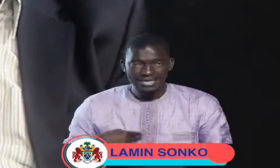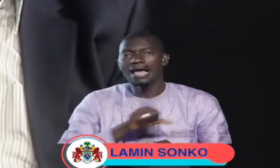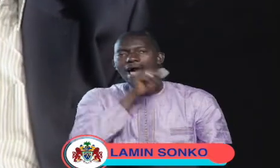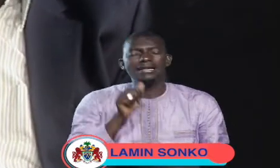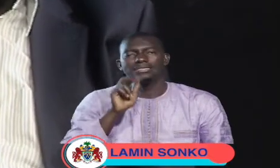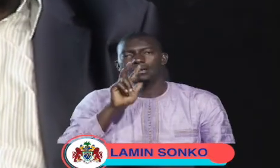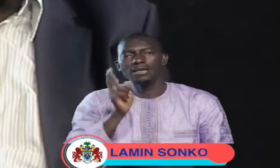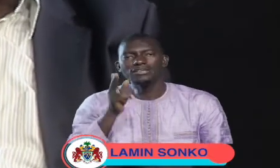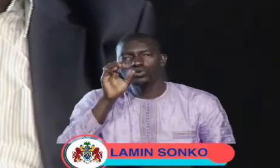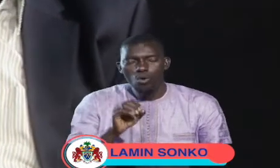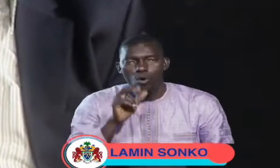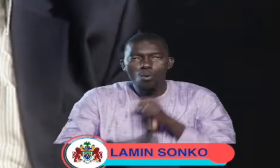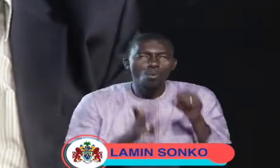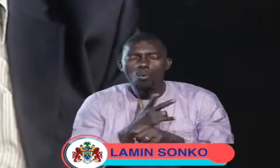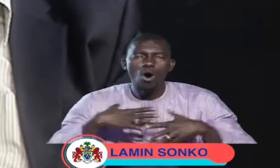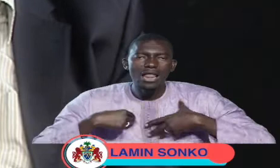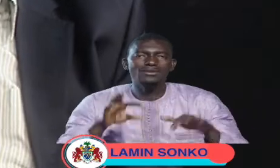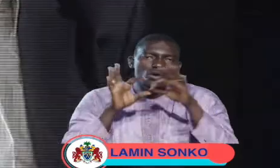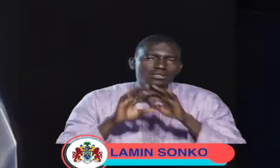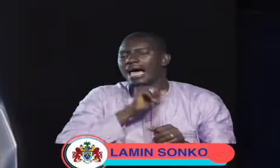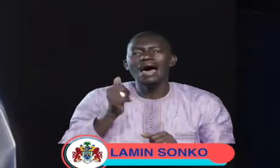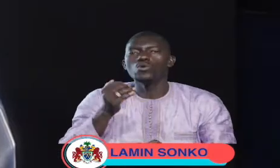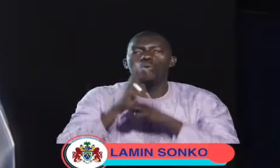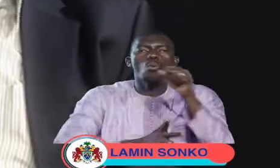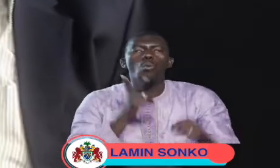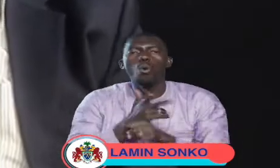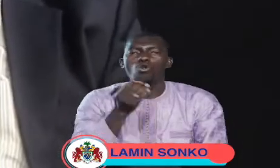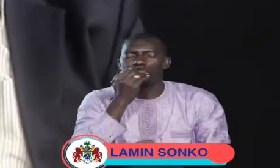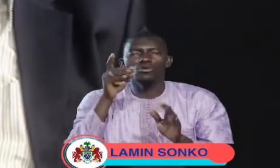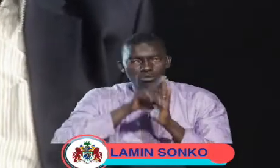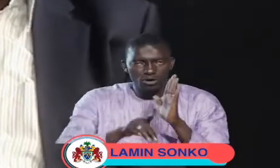sol ay sanitizers ak lo xamé ay mask waaw dégal ñi nga wata max tam